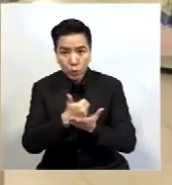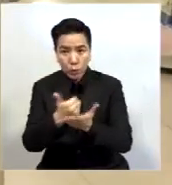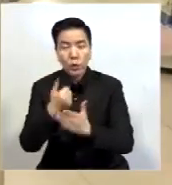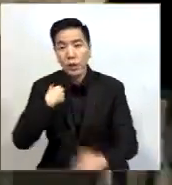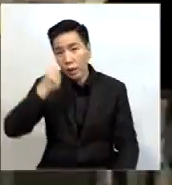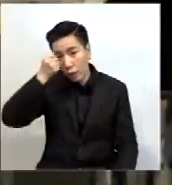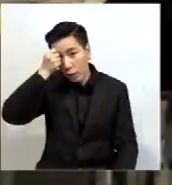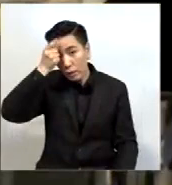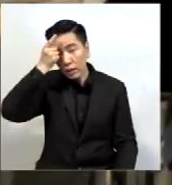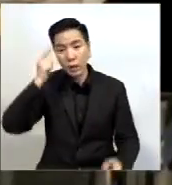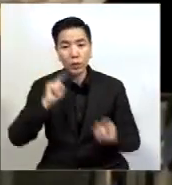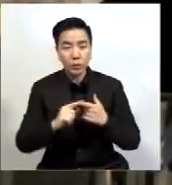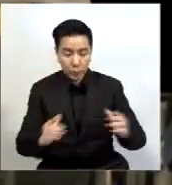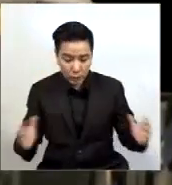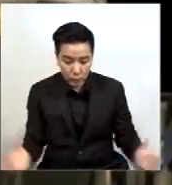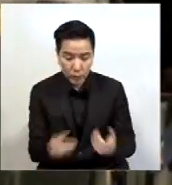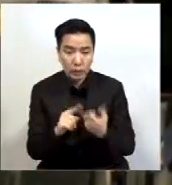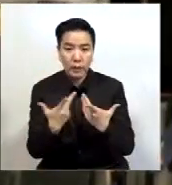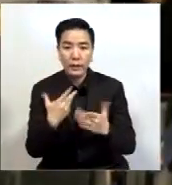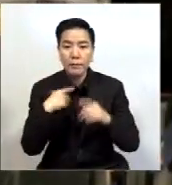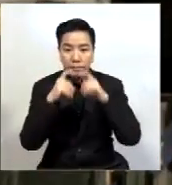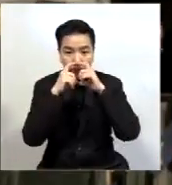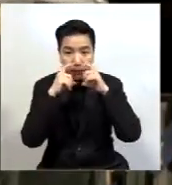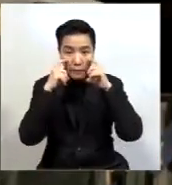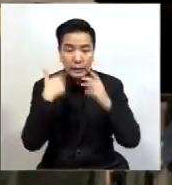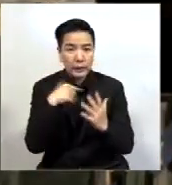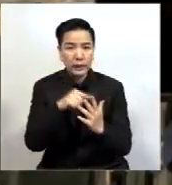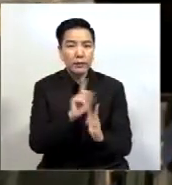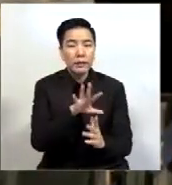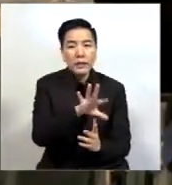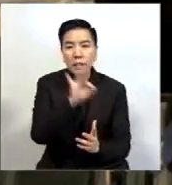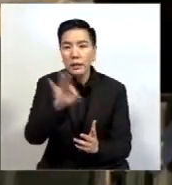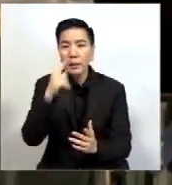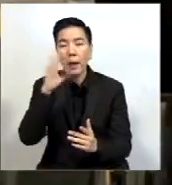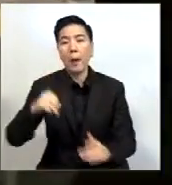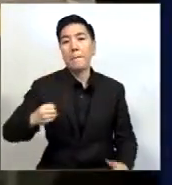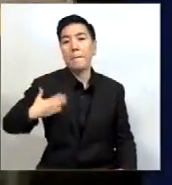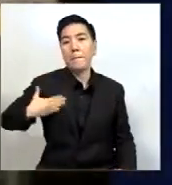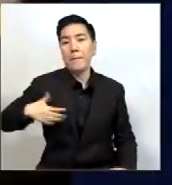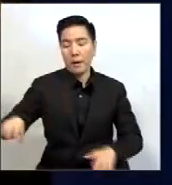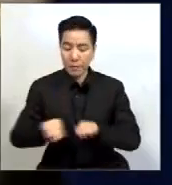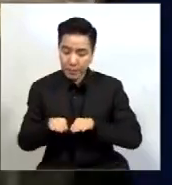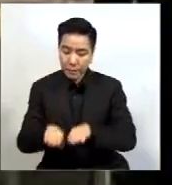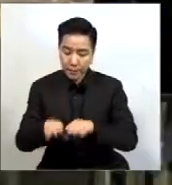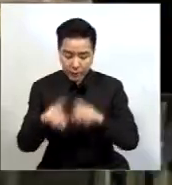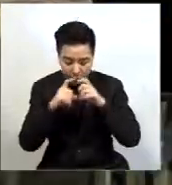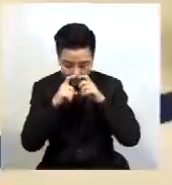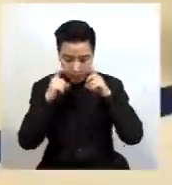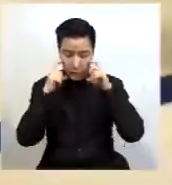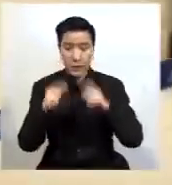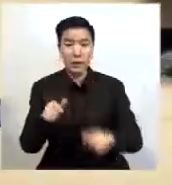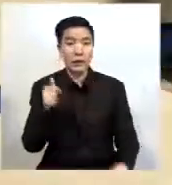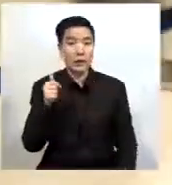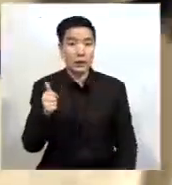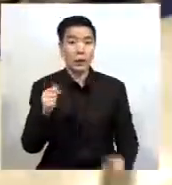ทำความเข้าใจค่ะแล้วก็รณรงค์เรื่องของการใช้หน้ากากทางเลือกอย่างเช่นหน้ากากผ้าเนี่ยที่สามารถใช้ได้ท่านบอกว่ามี